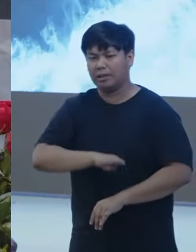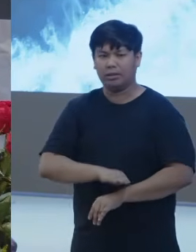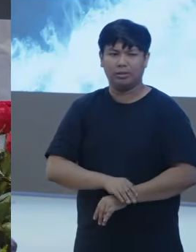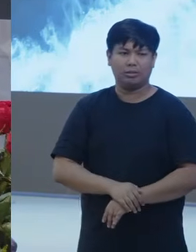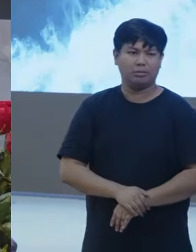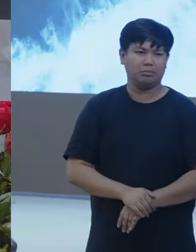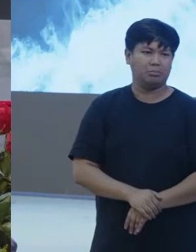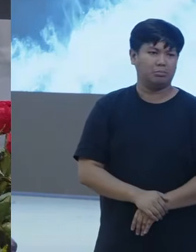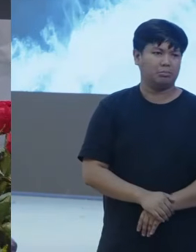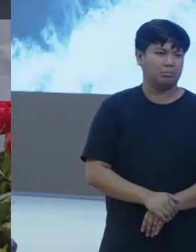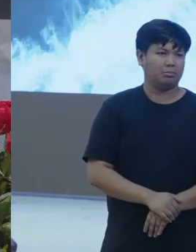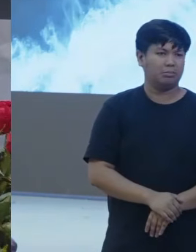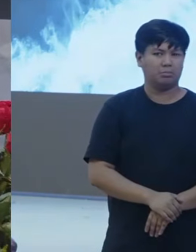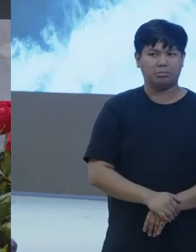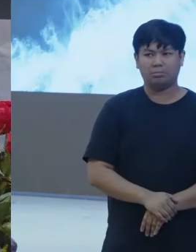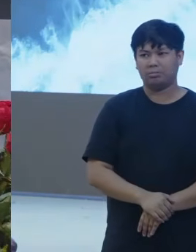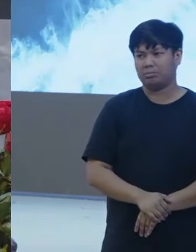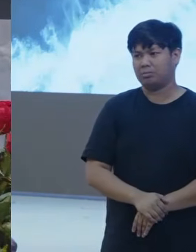Alam nyo,